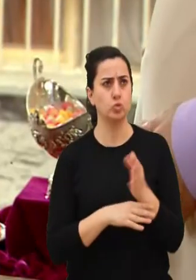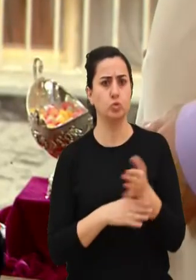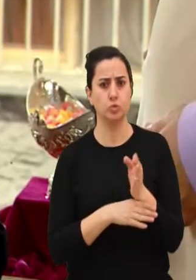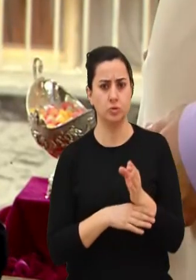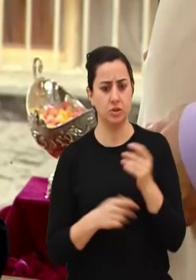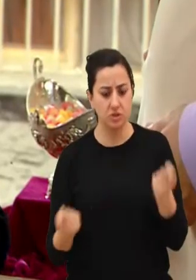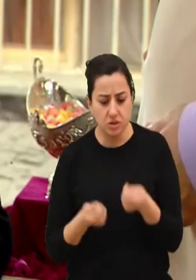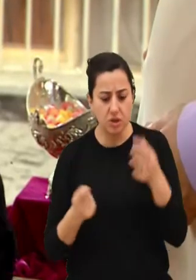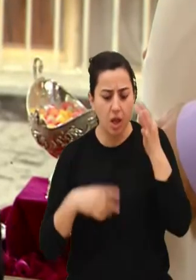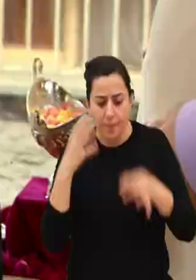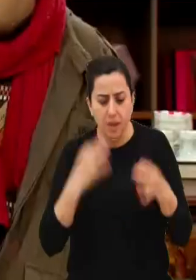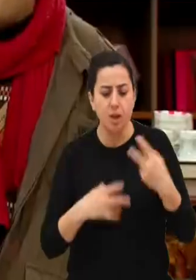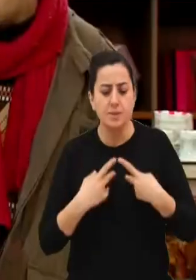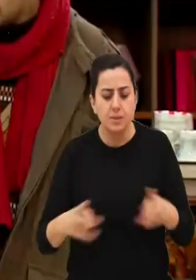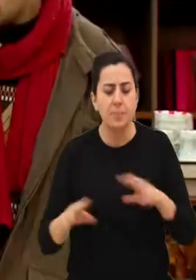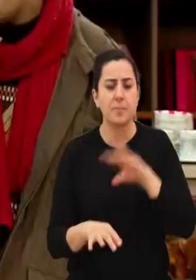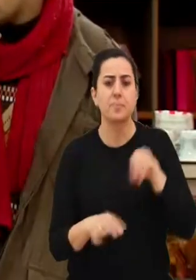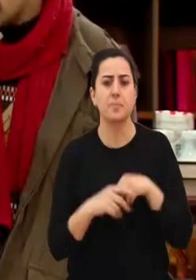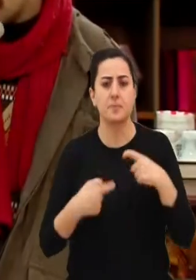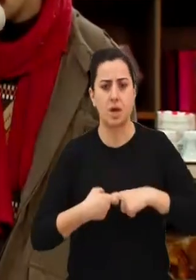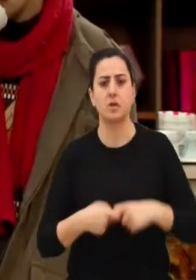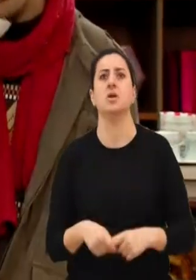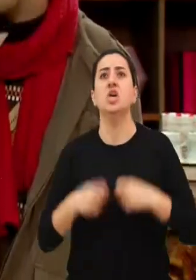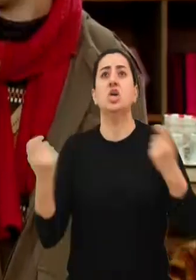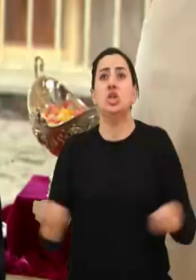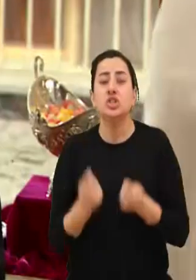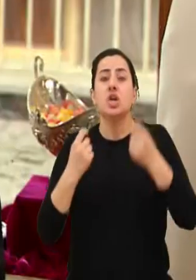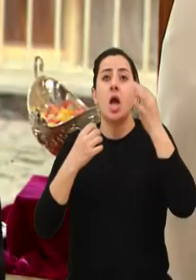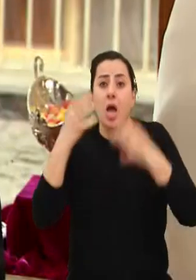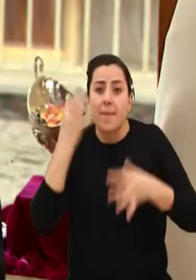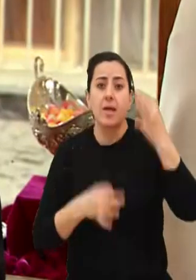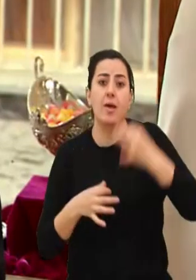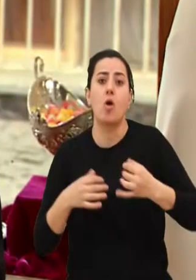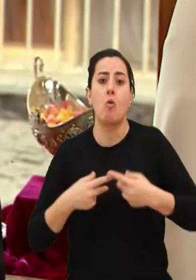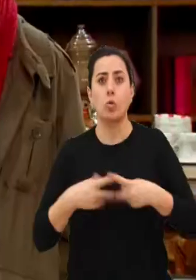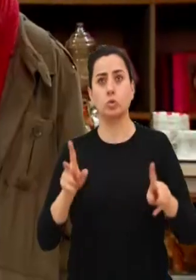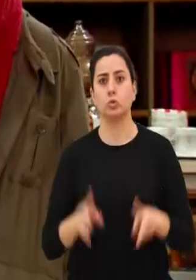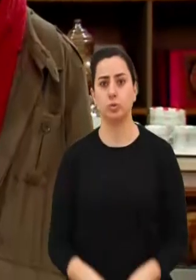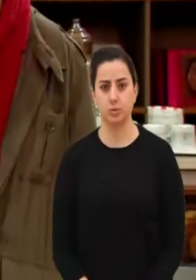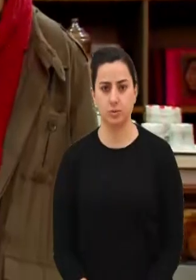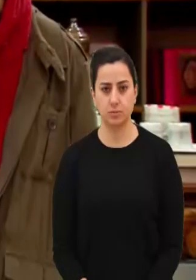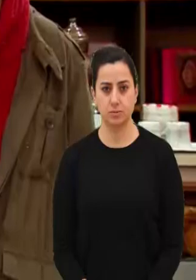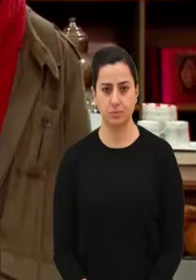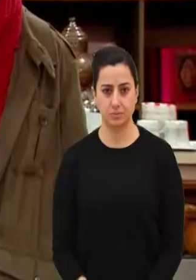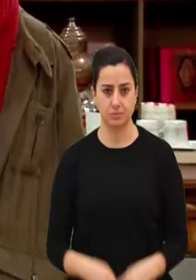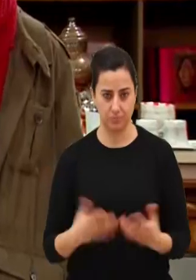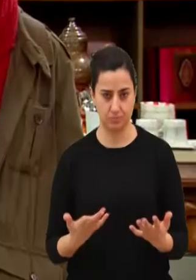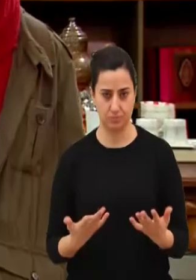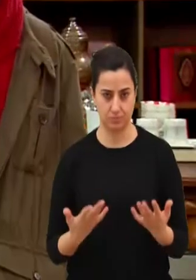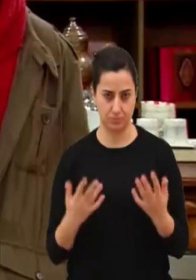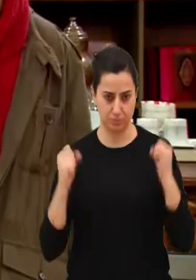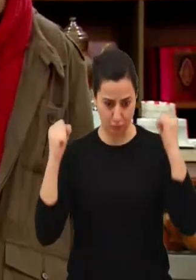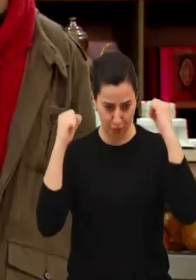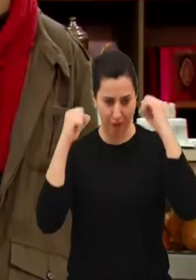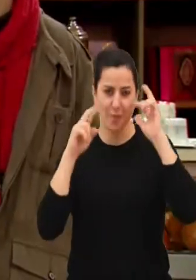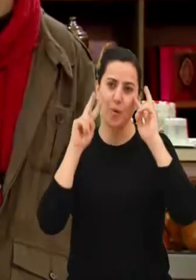Nevzat. İş, emek, özgürlük demek. Çok... Evet, iş, emek, özgürlük. Gaza gelip yumruklarını havaya kaldırdı. Demek hani